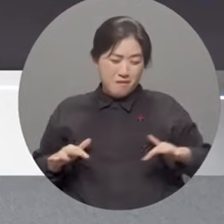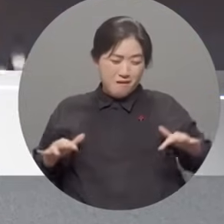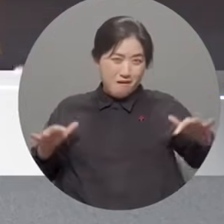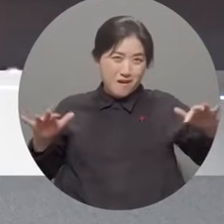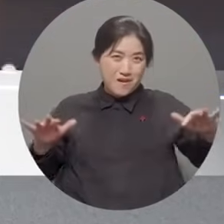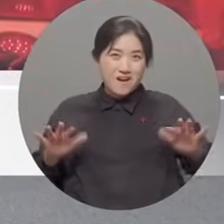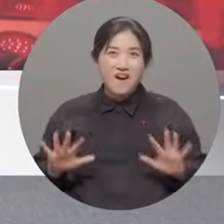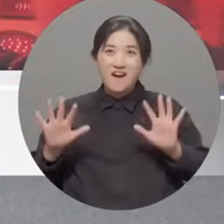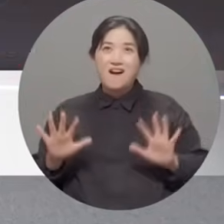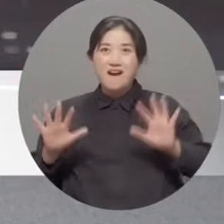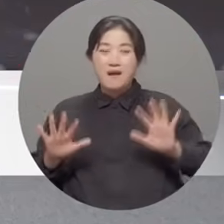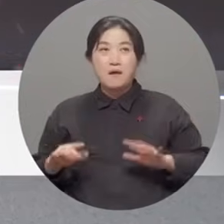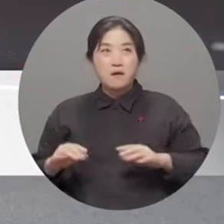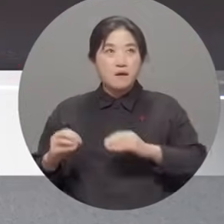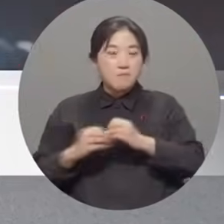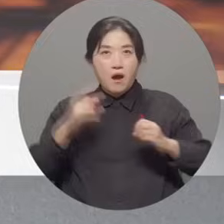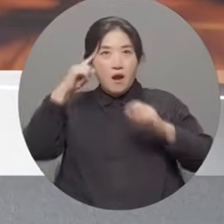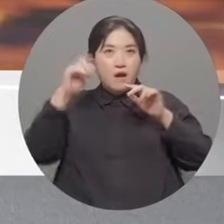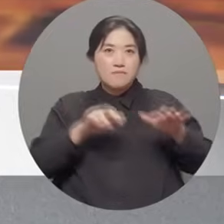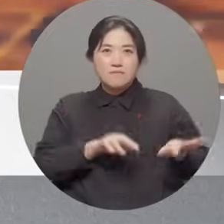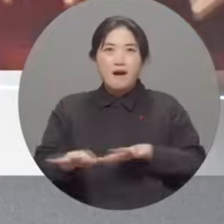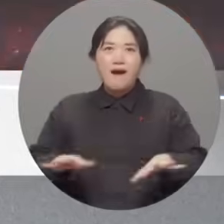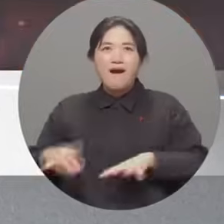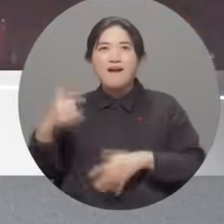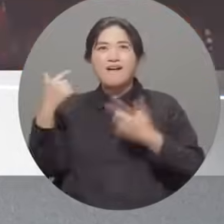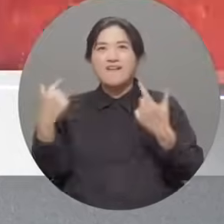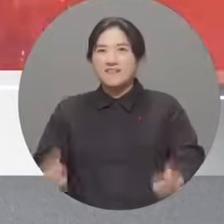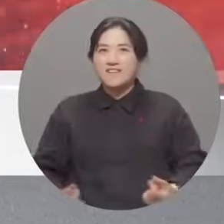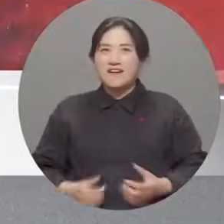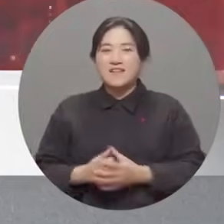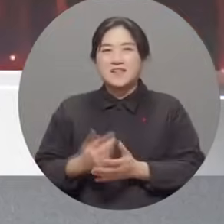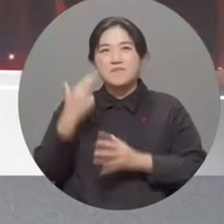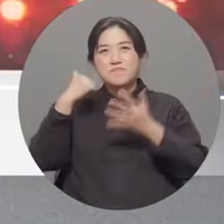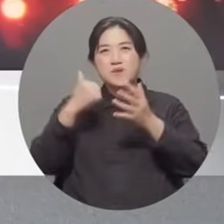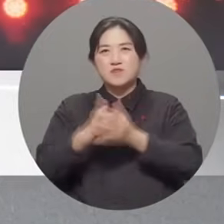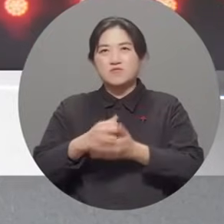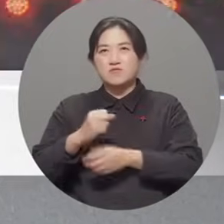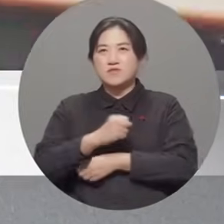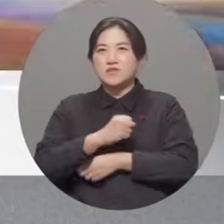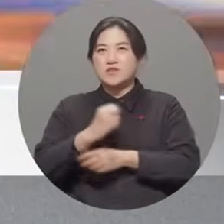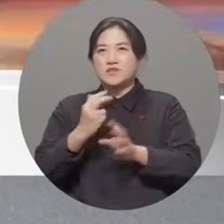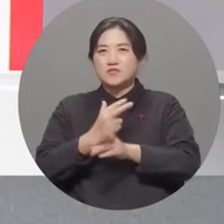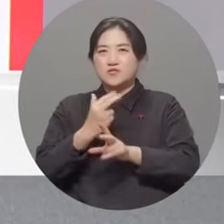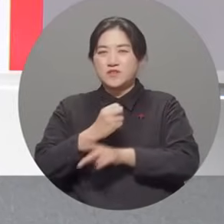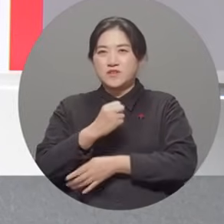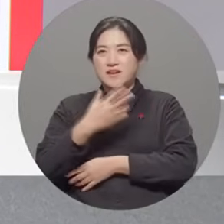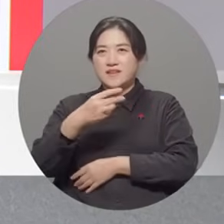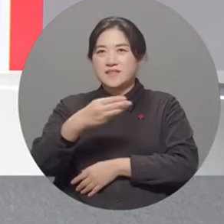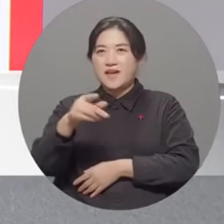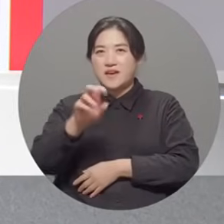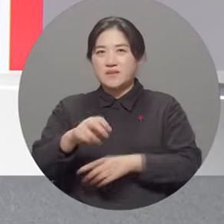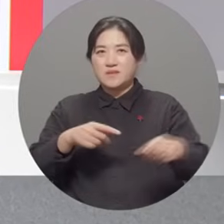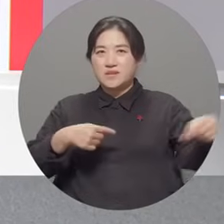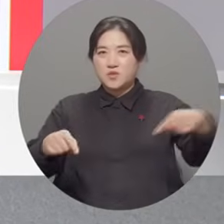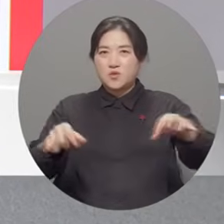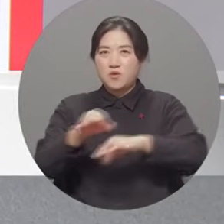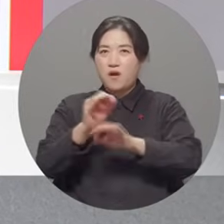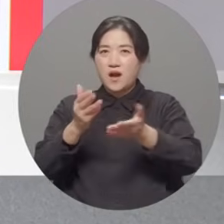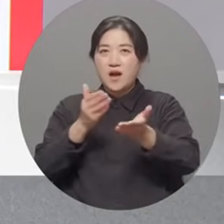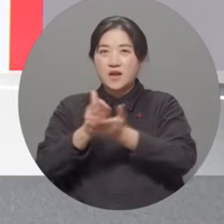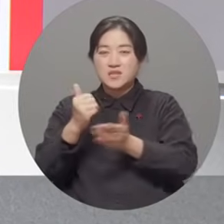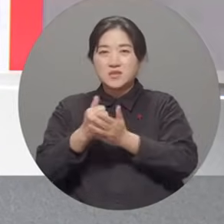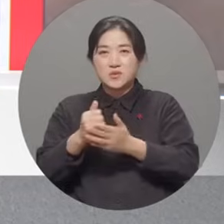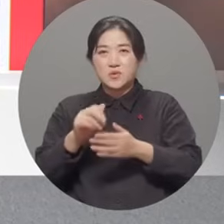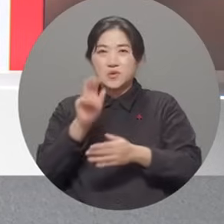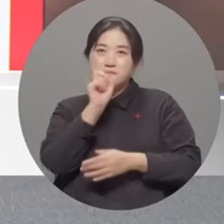진동이 지진에 버금갈 정도라고 하는데요. 미국 시사주간지 타임이 정치나 경제 분야가 아닌 연예인